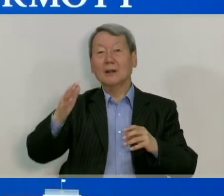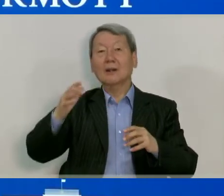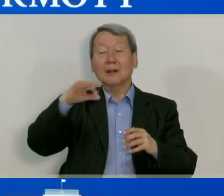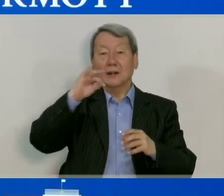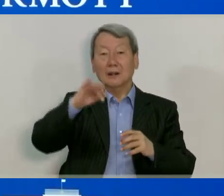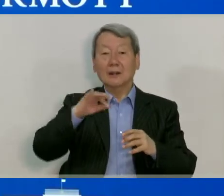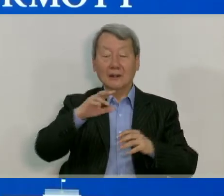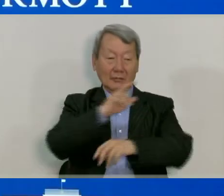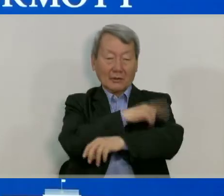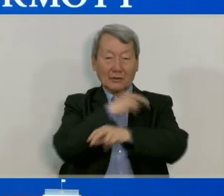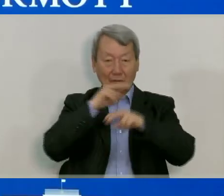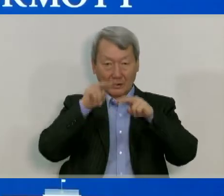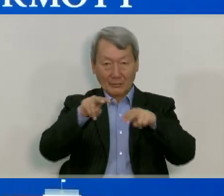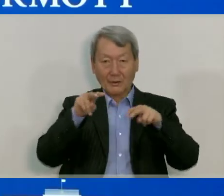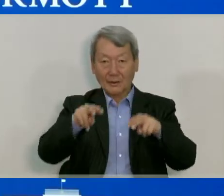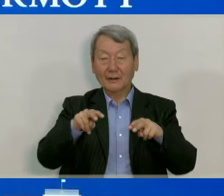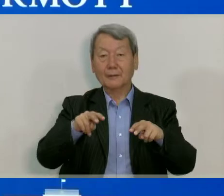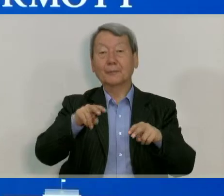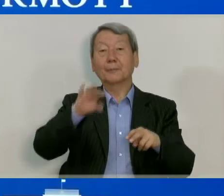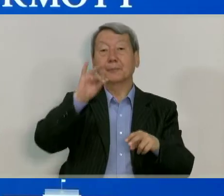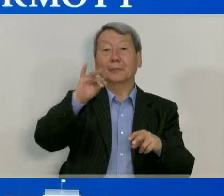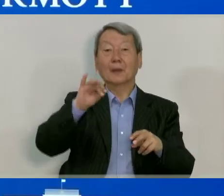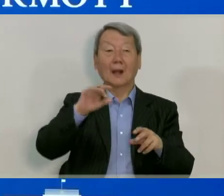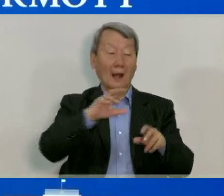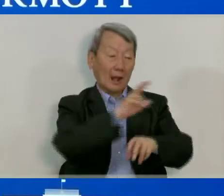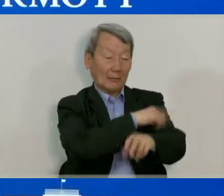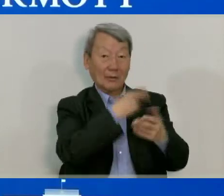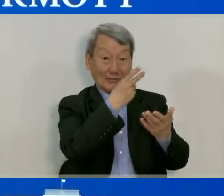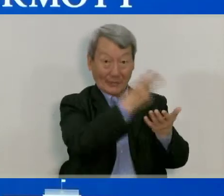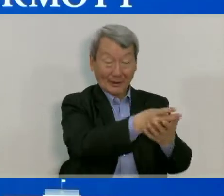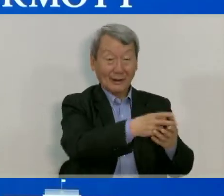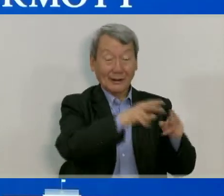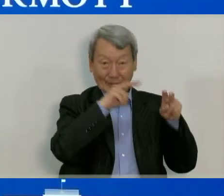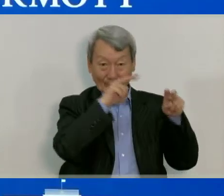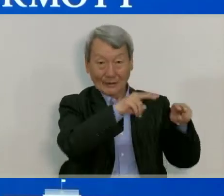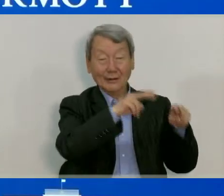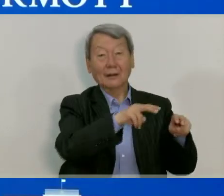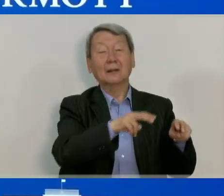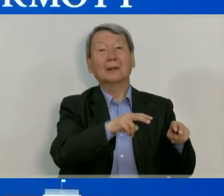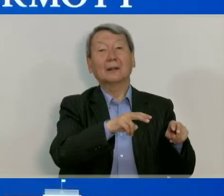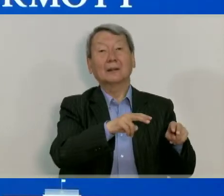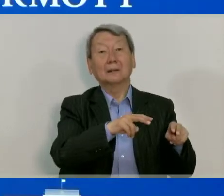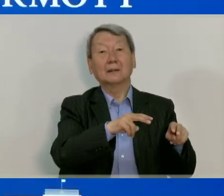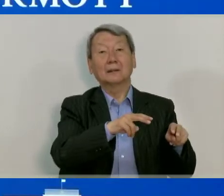Вот, ведется медицинское наблюдение. И на обсервации по Кыргызстану находится